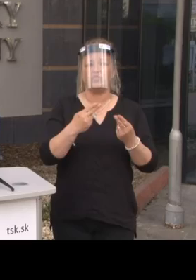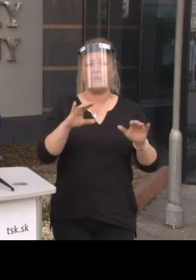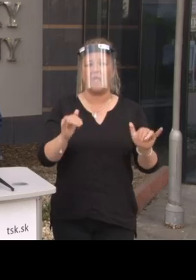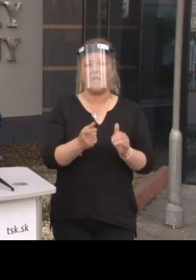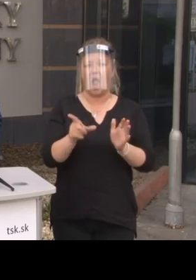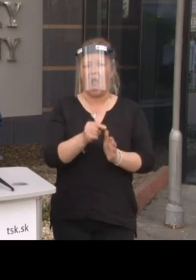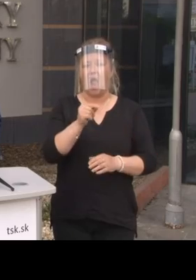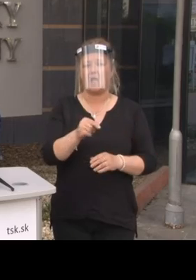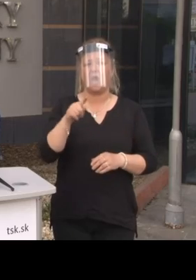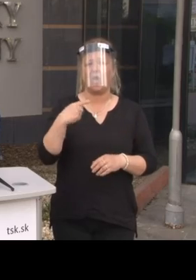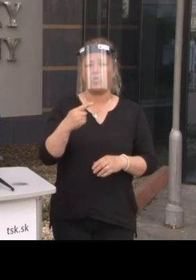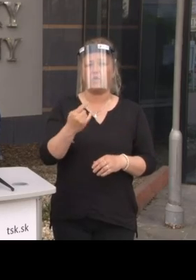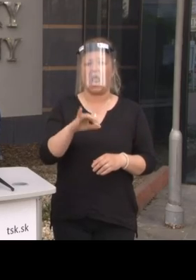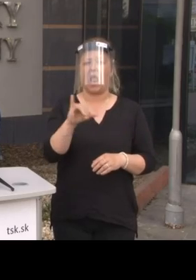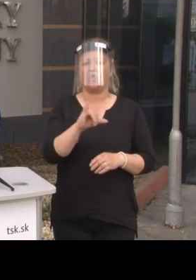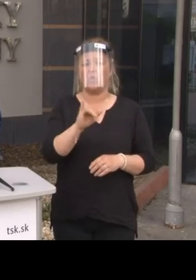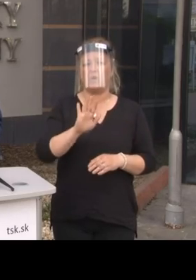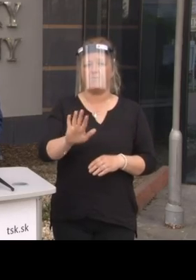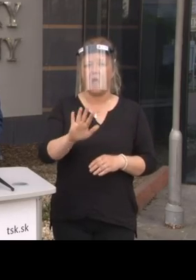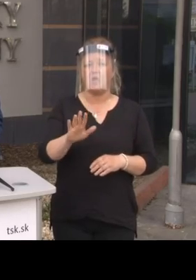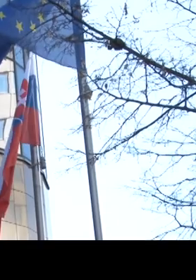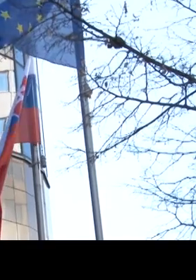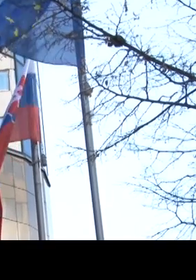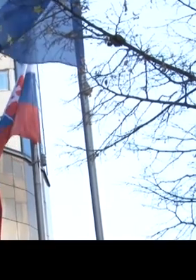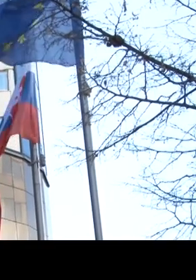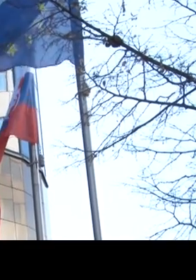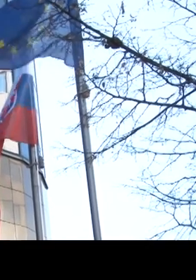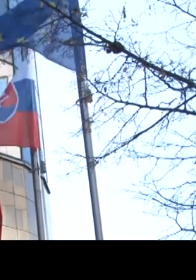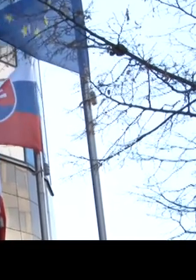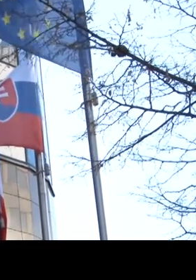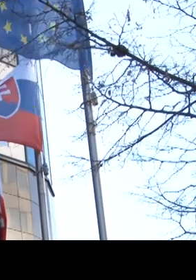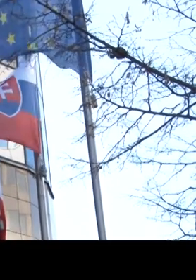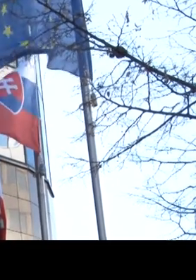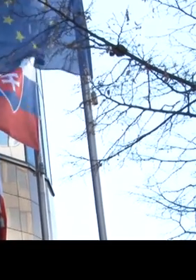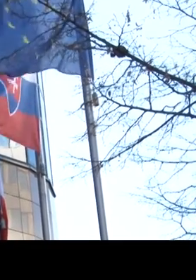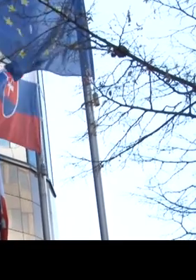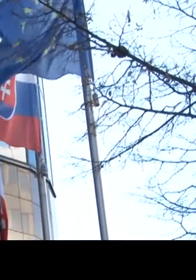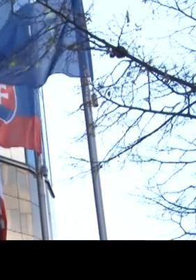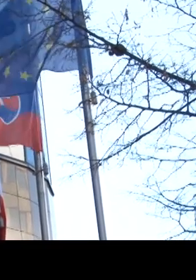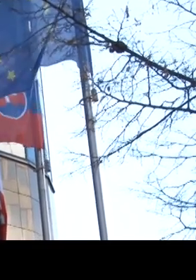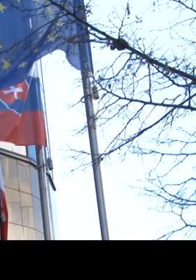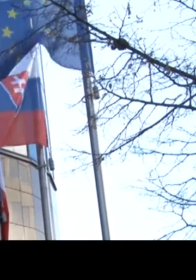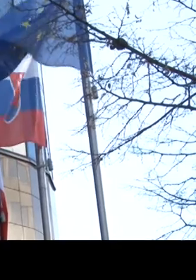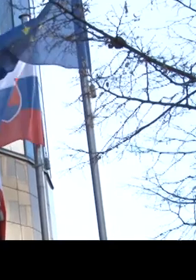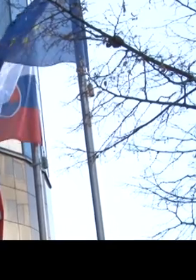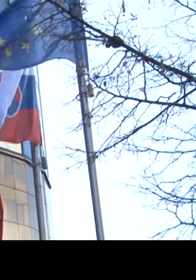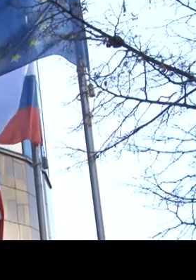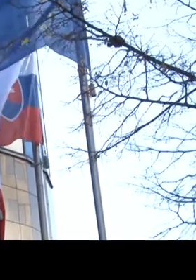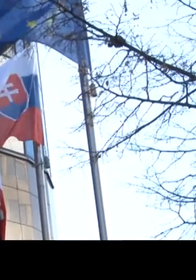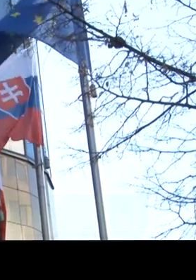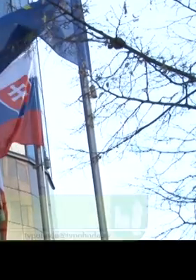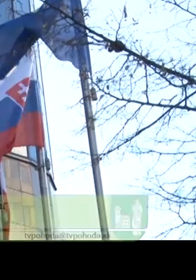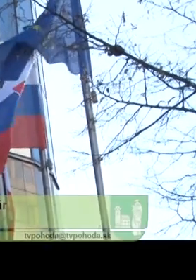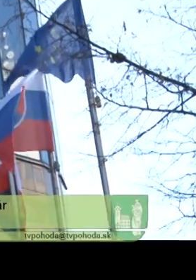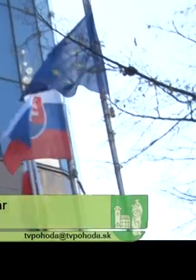ľudia, ktorí majú určitý handicap. Program 22. rokovania Trenčanského samozprávneho kraja spolu s